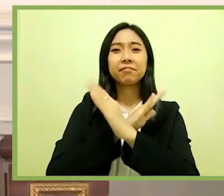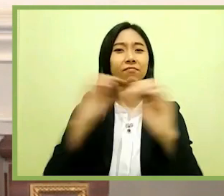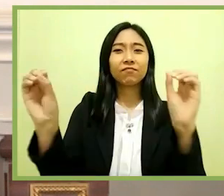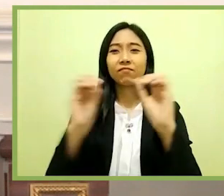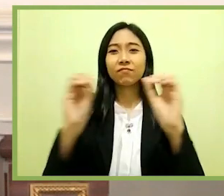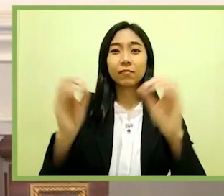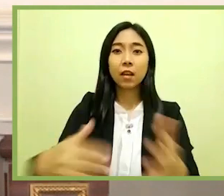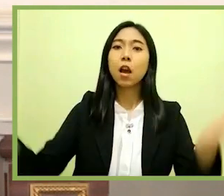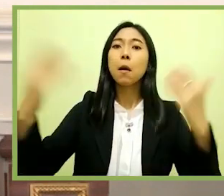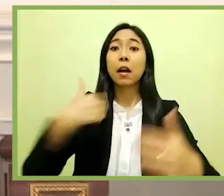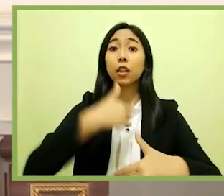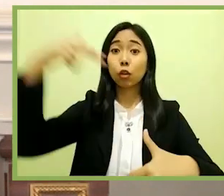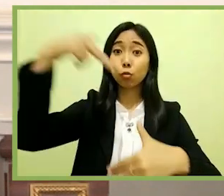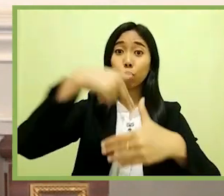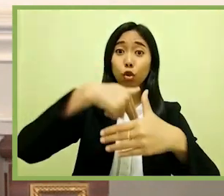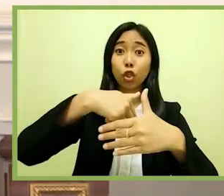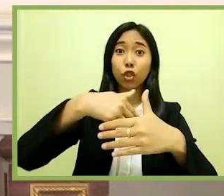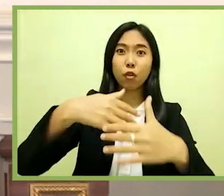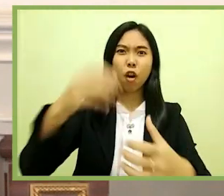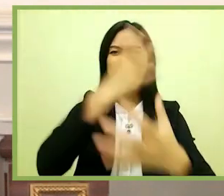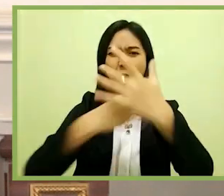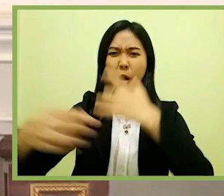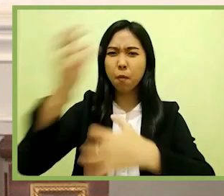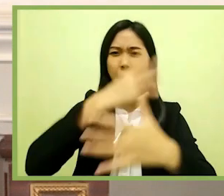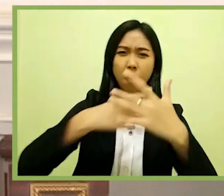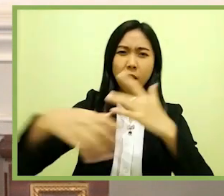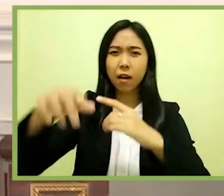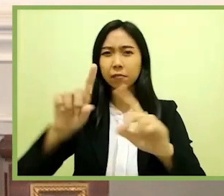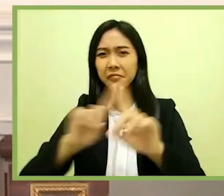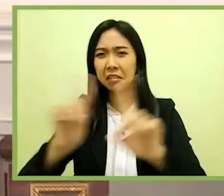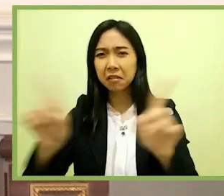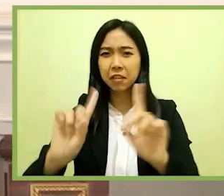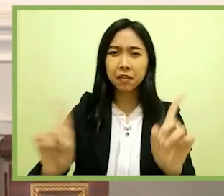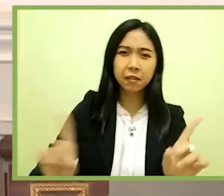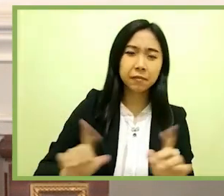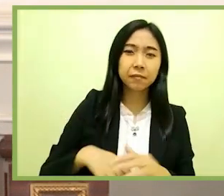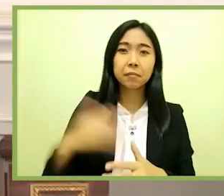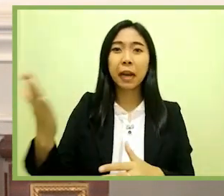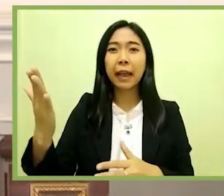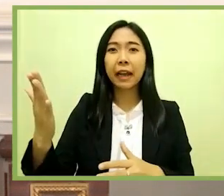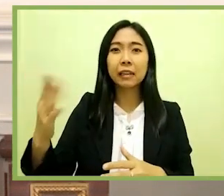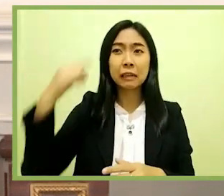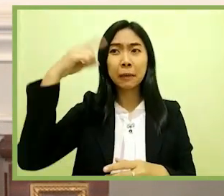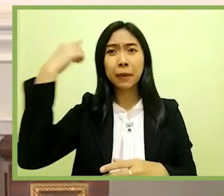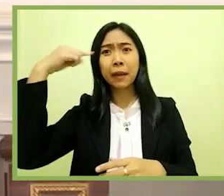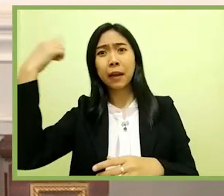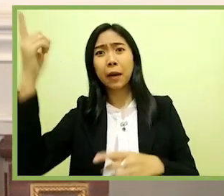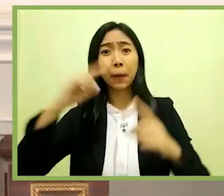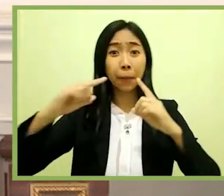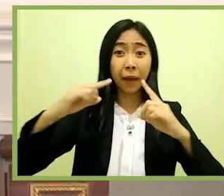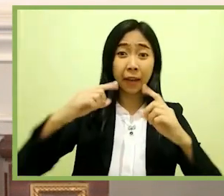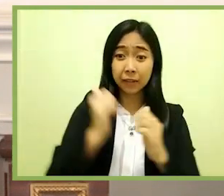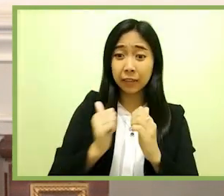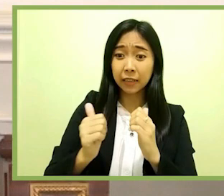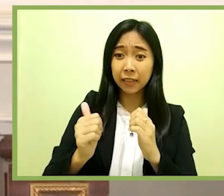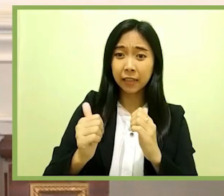dan mengacau balaukan di sana bahasa mereka, sehingga mereka tidak mengerti lagi bahasa masing-masing. Demikianlah mereka diserahkan Tuhan